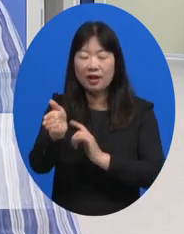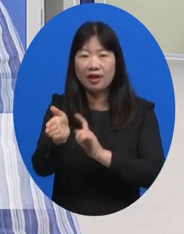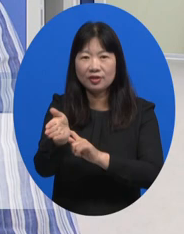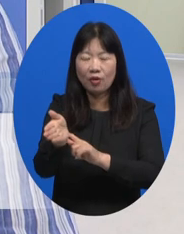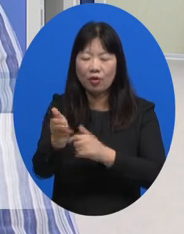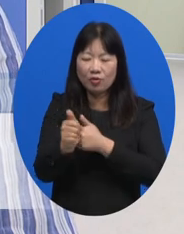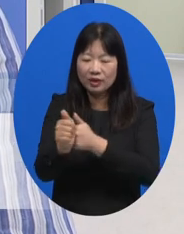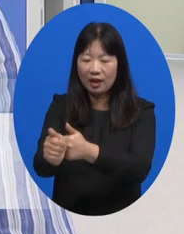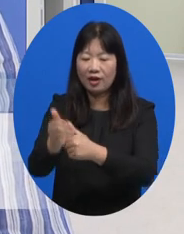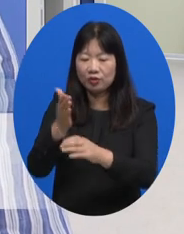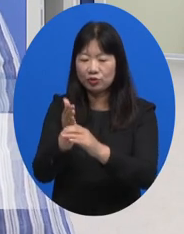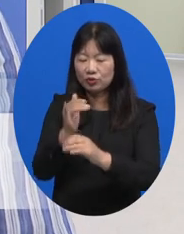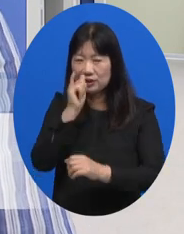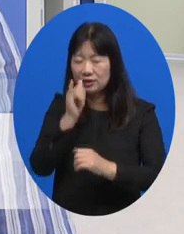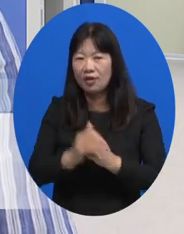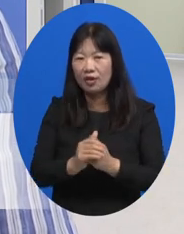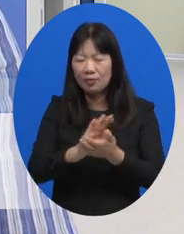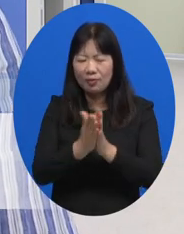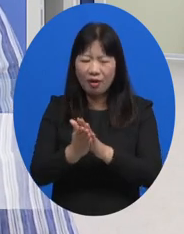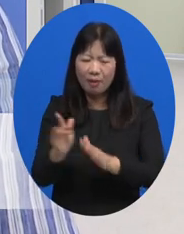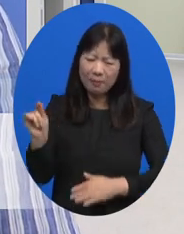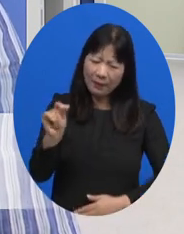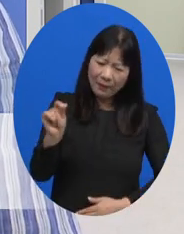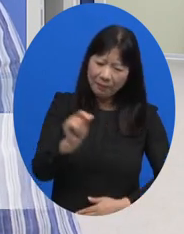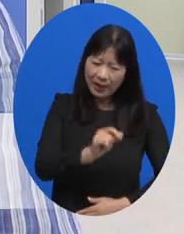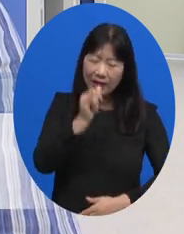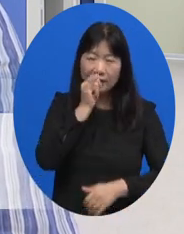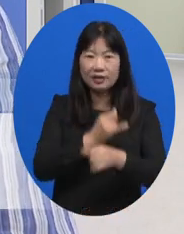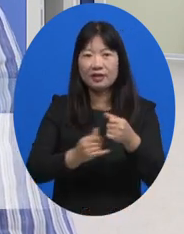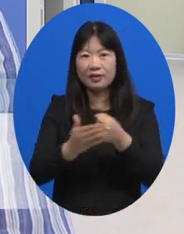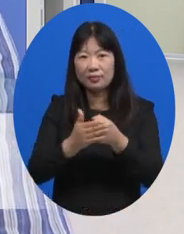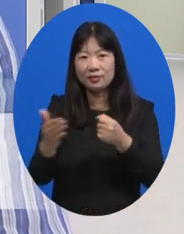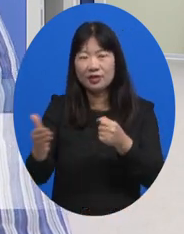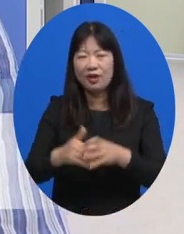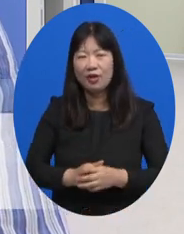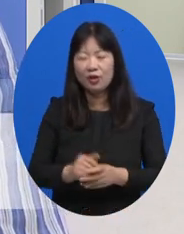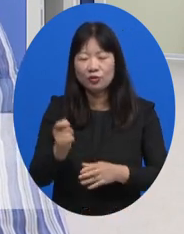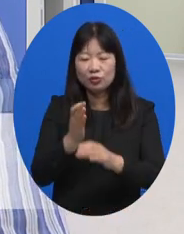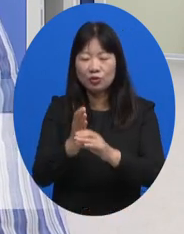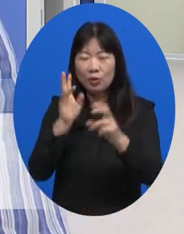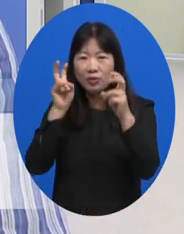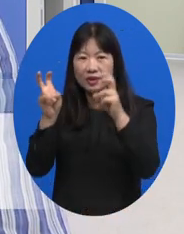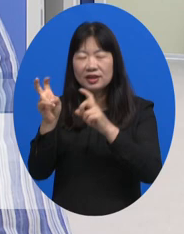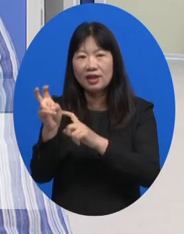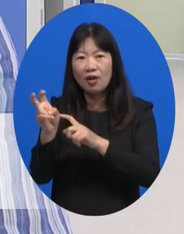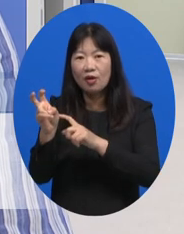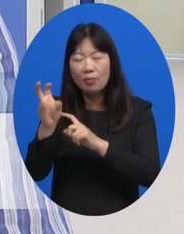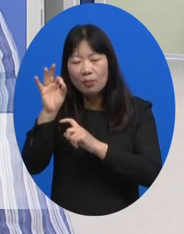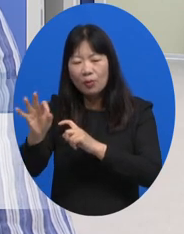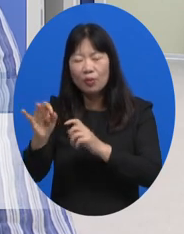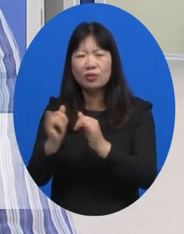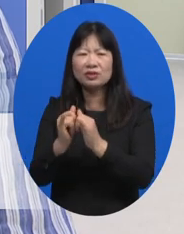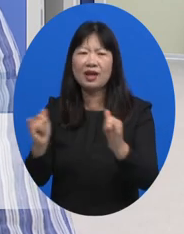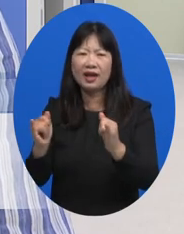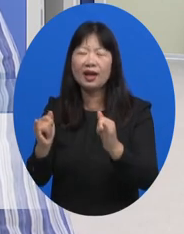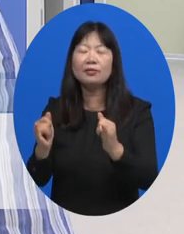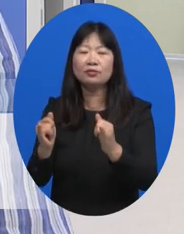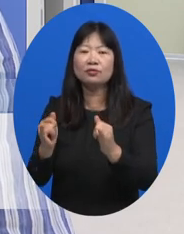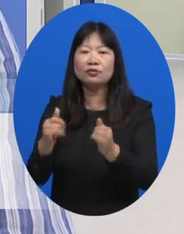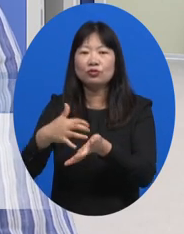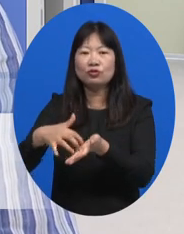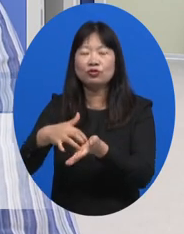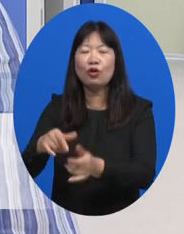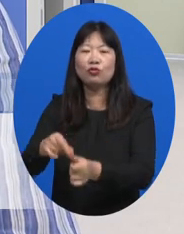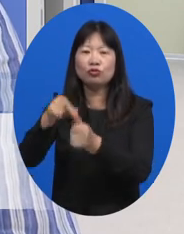이제 맞춰 가고 있습니다. 변화 속도가 너무 빨리 움직이고 있기 때문에 중소기업 같은 경우는 실제로 그 인력이라든가 이런